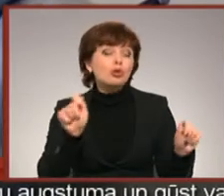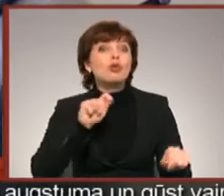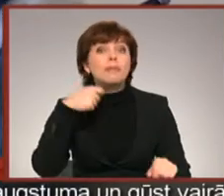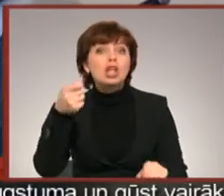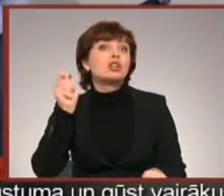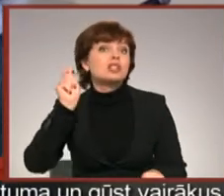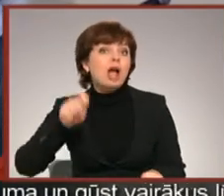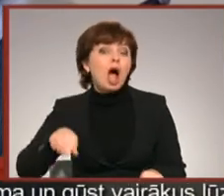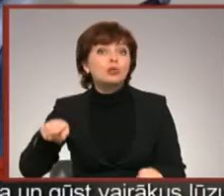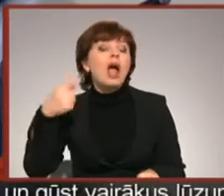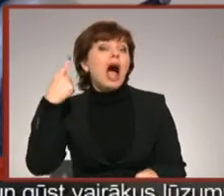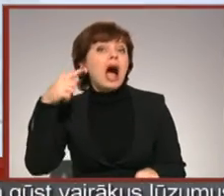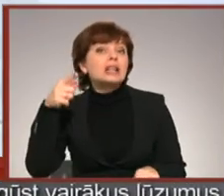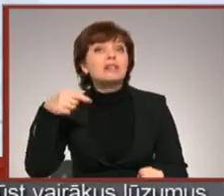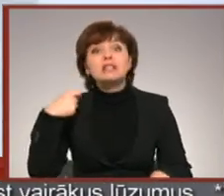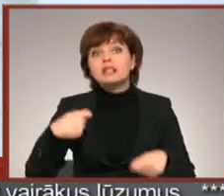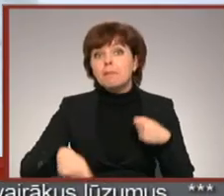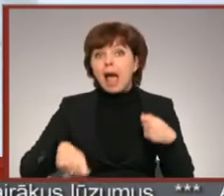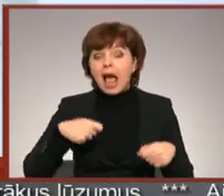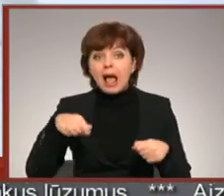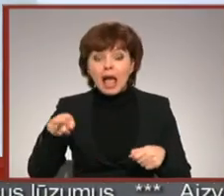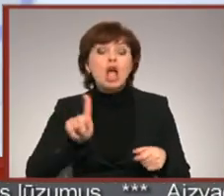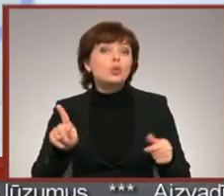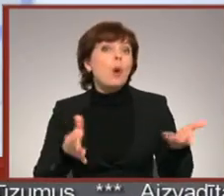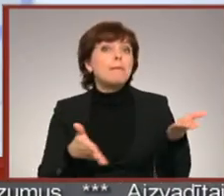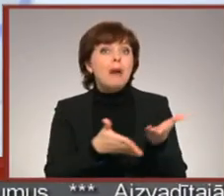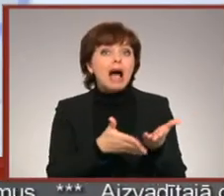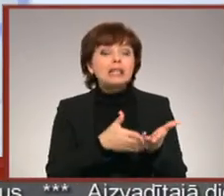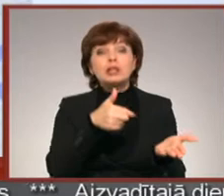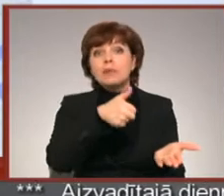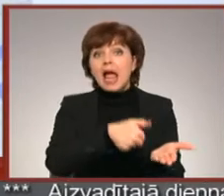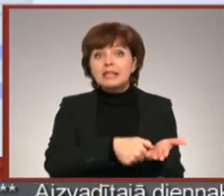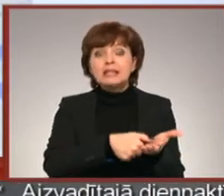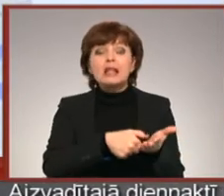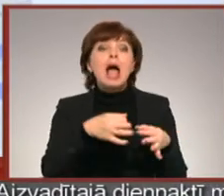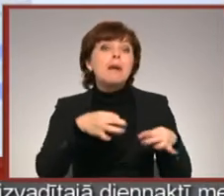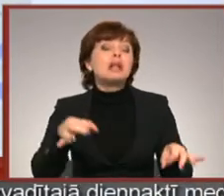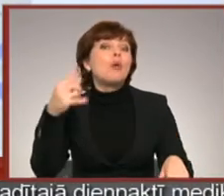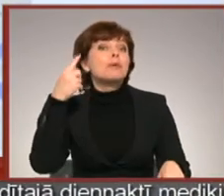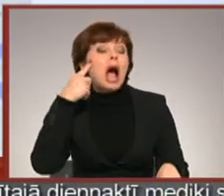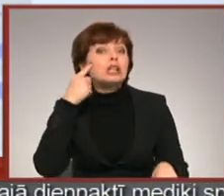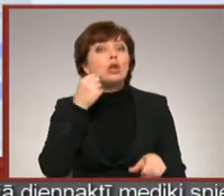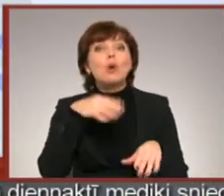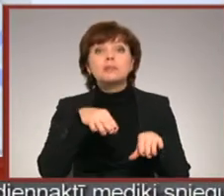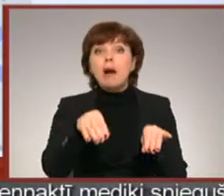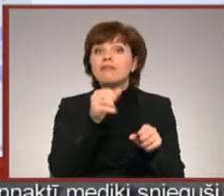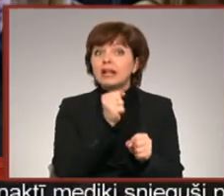arī interaktīvajai spēlei Deed In. Ar tās palīdzību iespējams reģistrēt brīvprātīgi paveiktos darbus un redzēt,